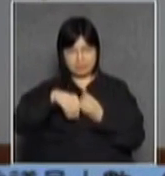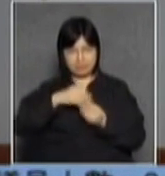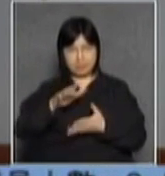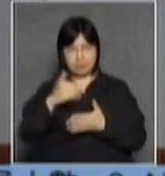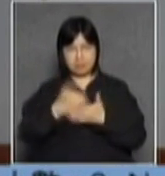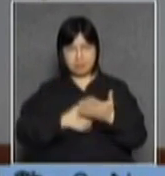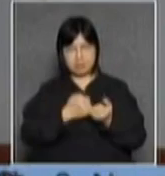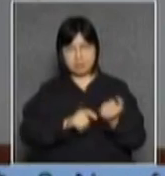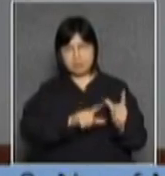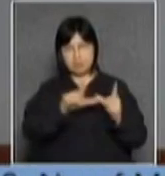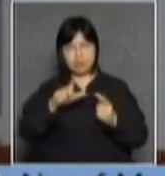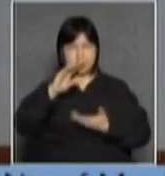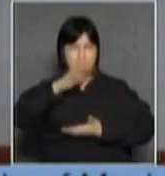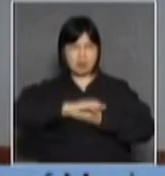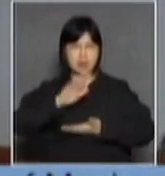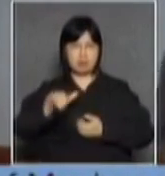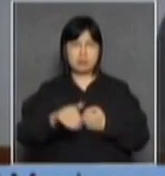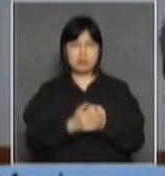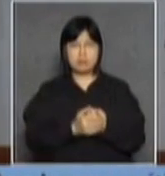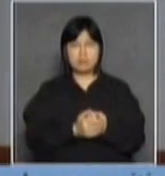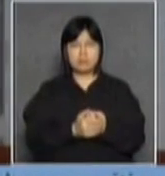的生活壓力。主席，